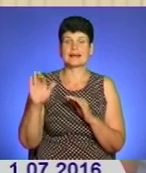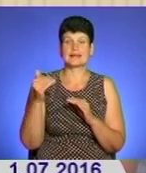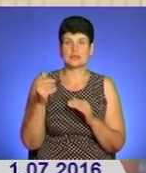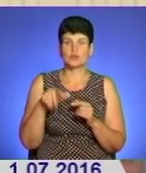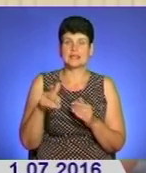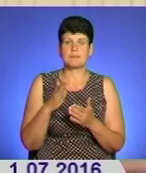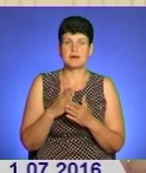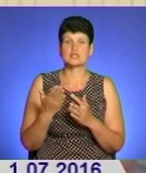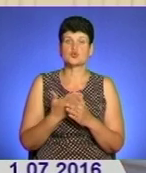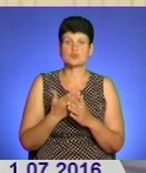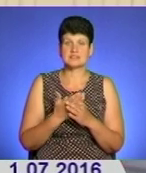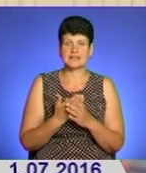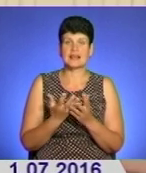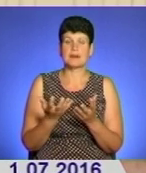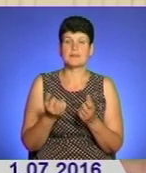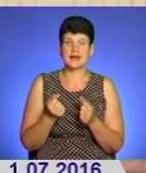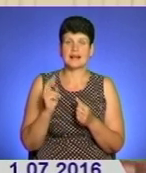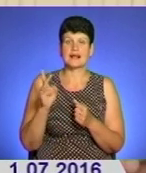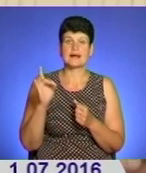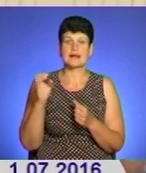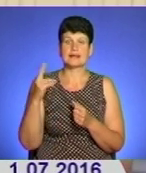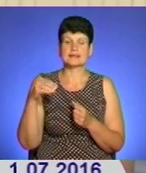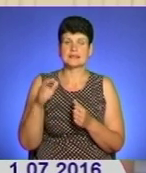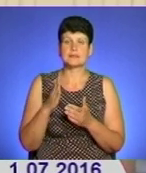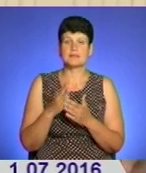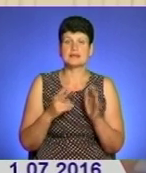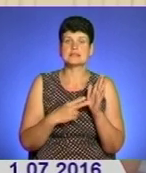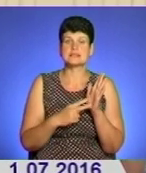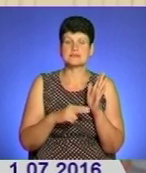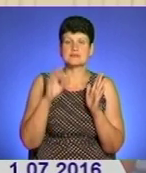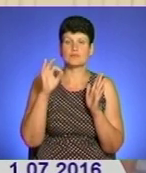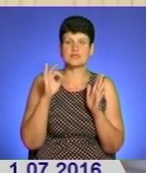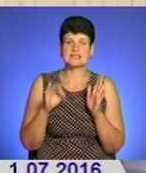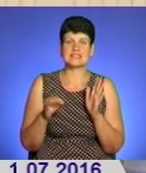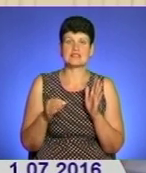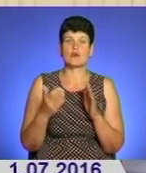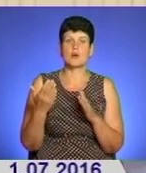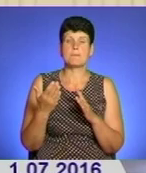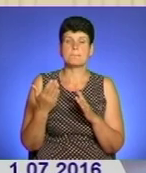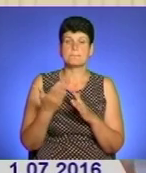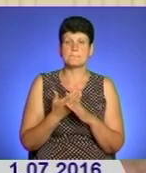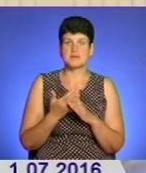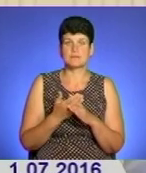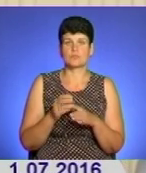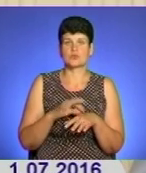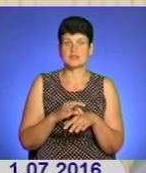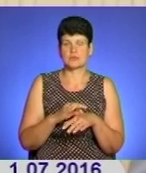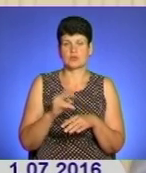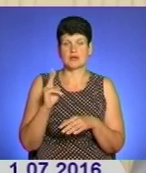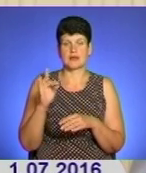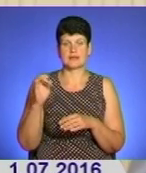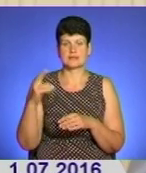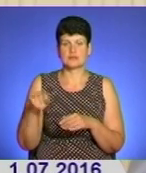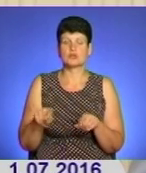субсидії, яка бере кредит, вона має 70% пільг по тому кредиту, по тілу кредиту. Аналогічно проекти